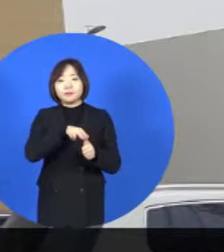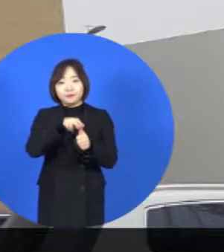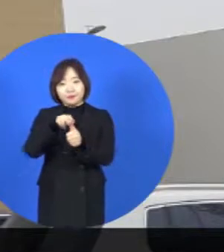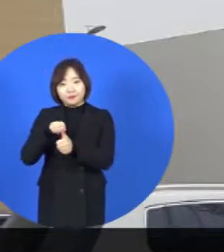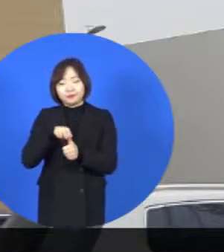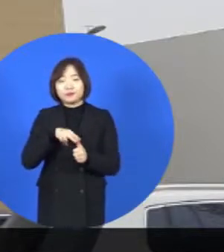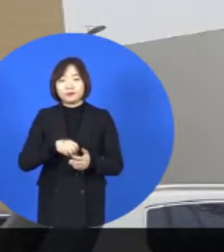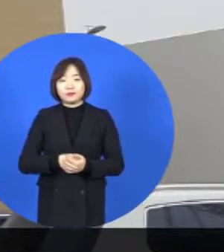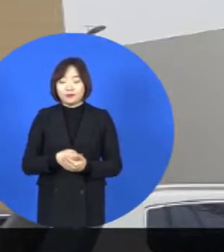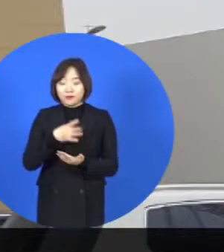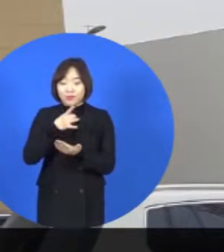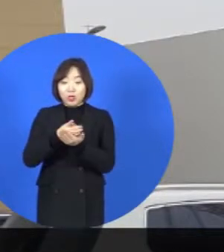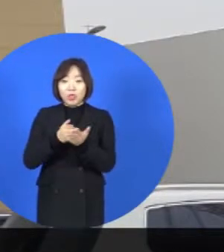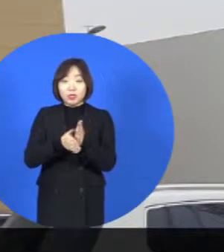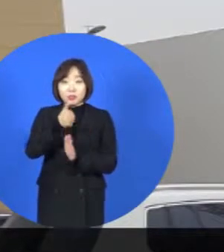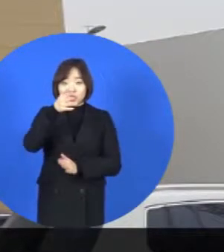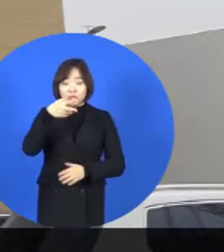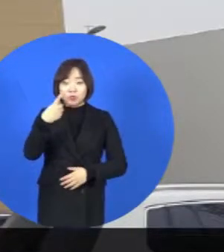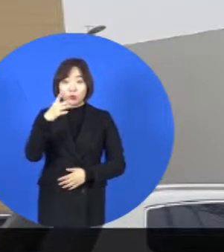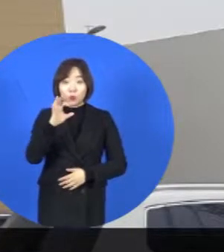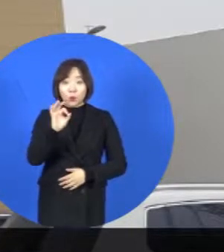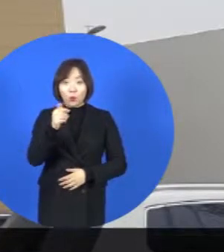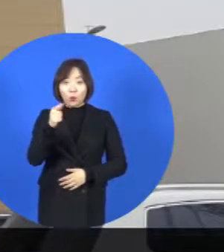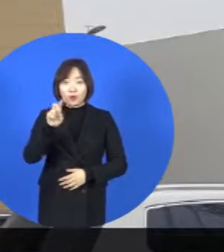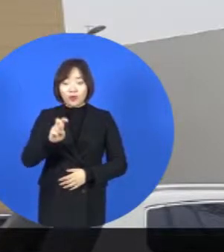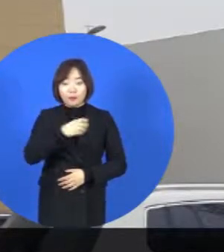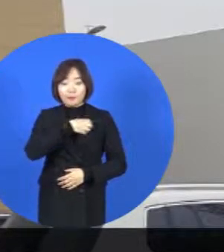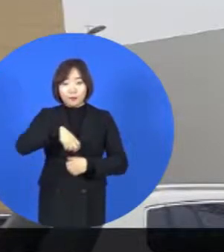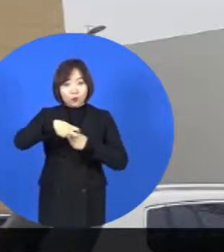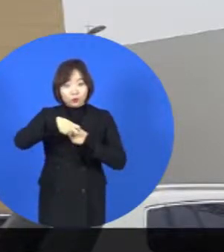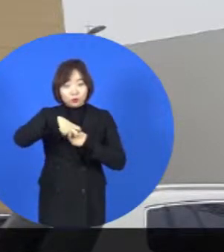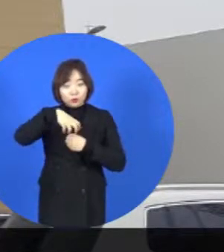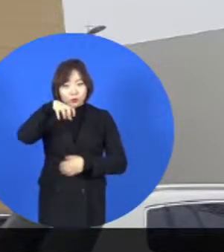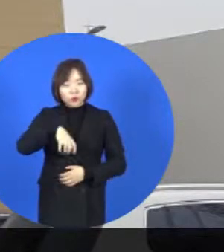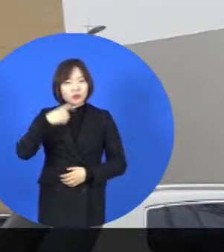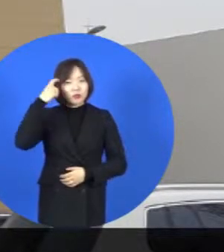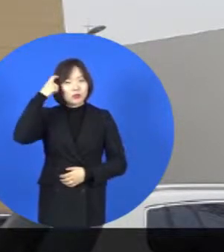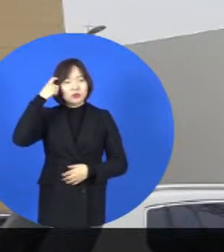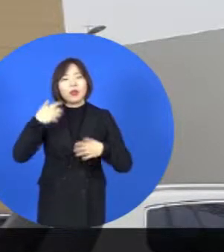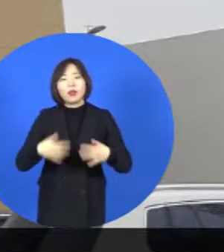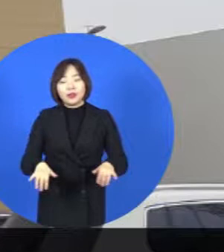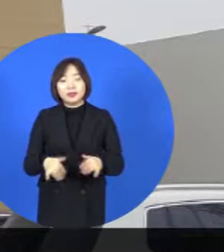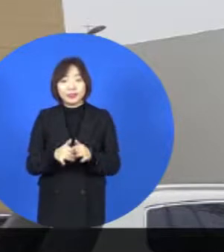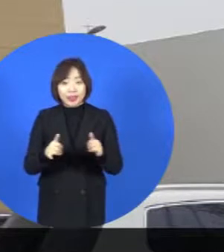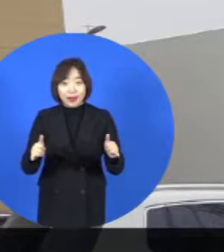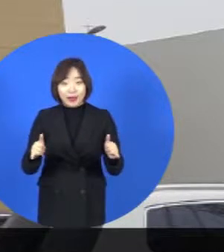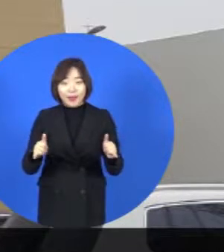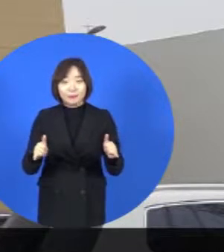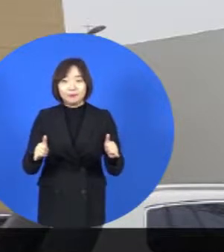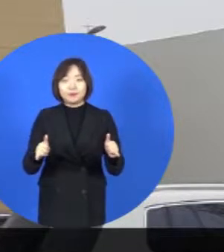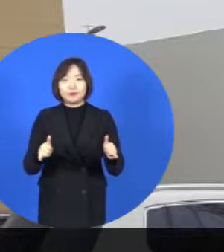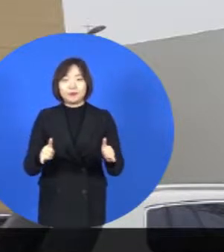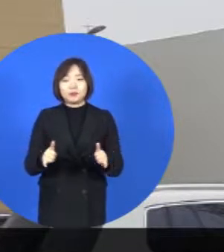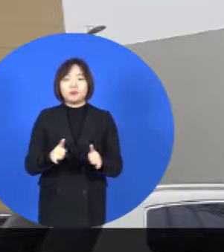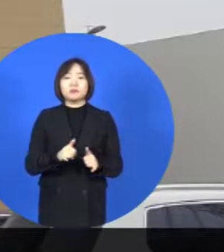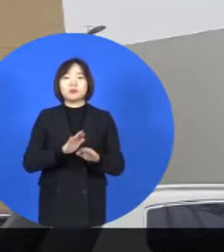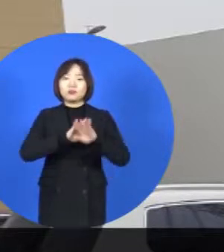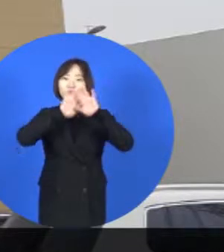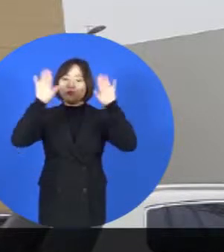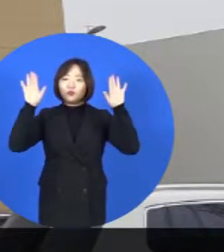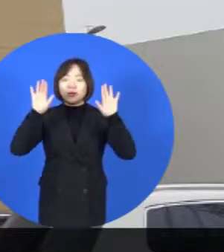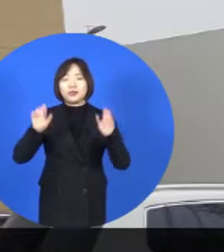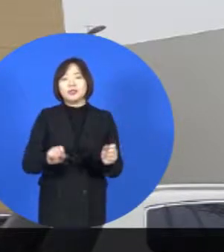생생정보입니다. 천안시 동남구 보건소에서 정신건강 취약계층을 대상으로 해찬솔 주간 재활